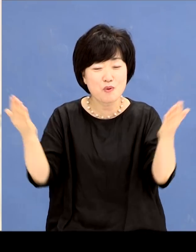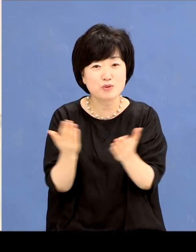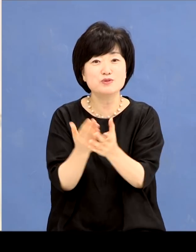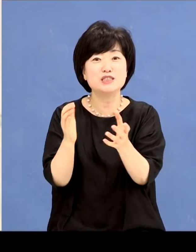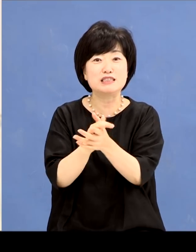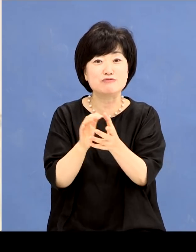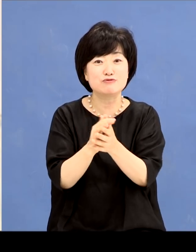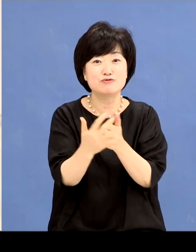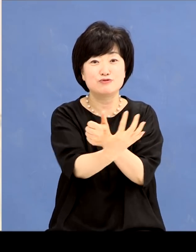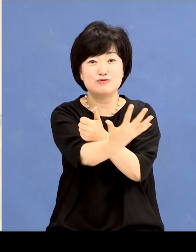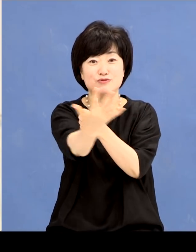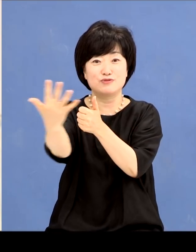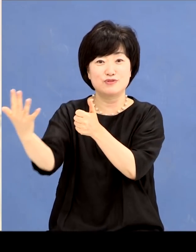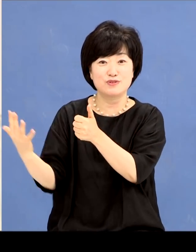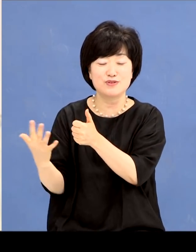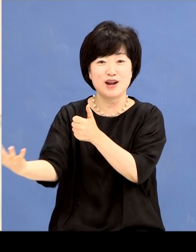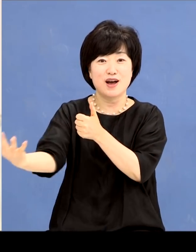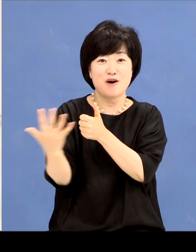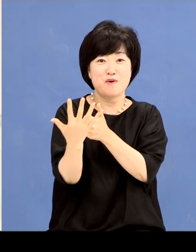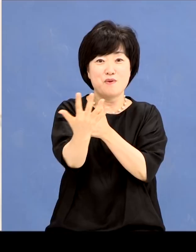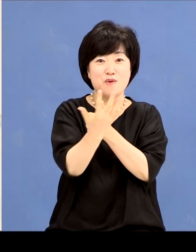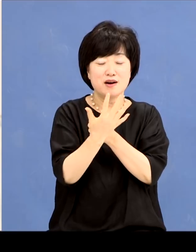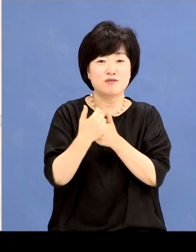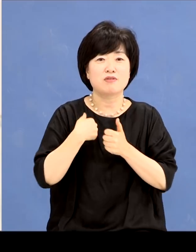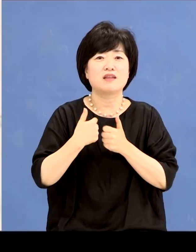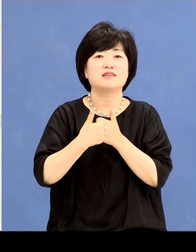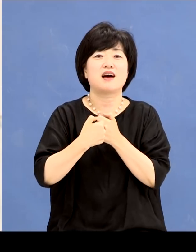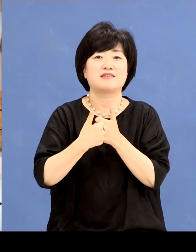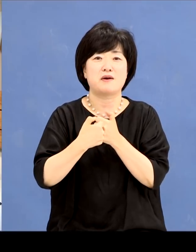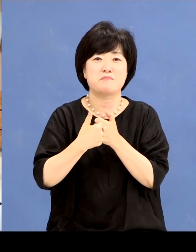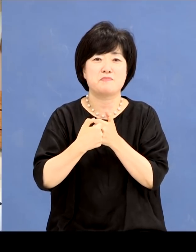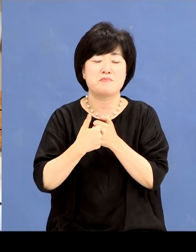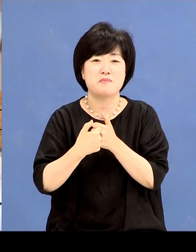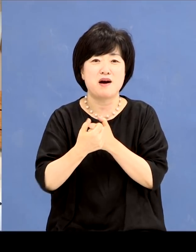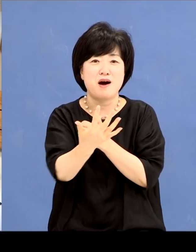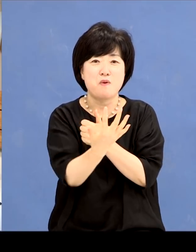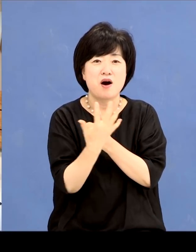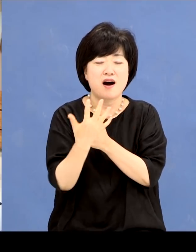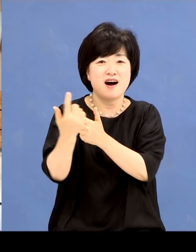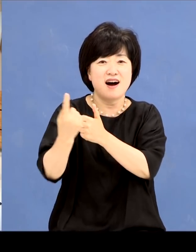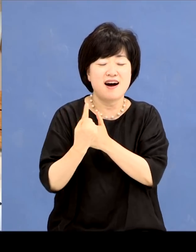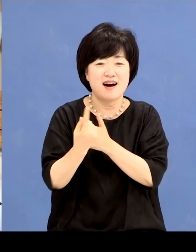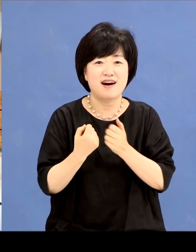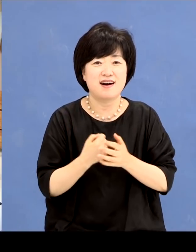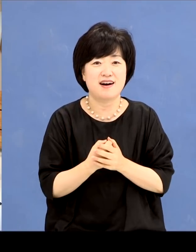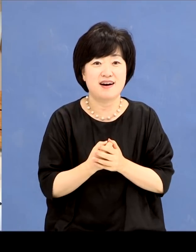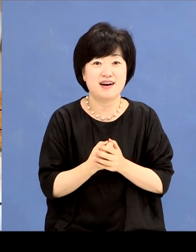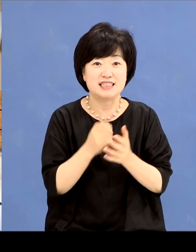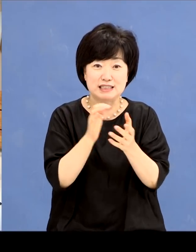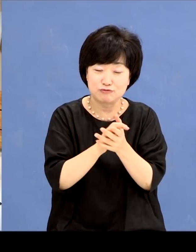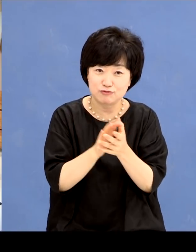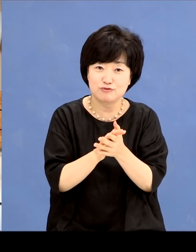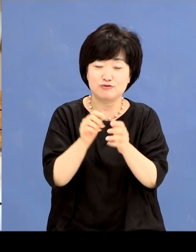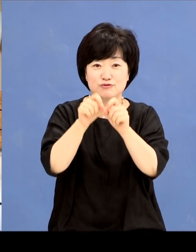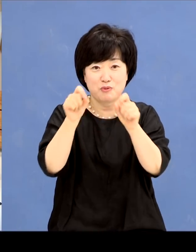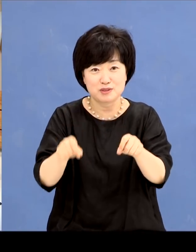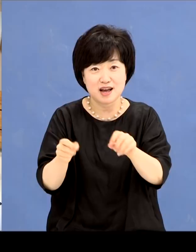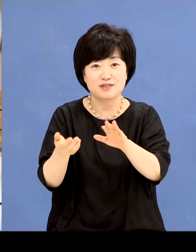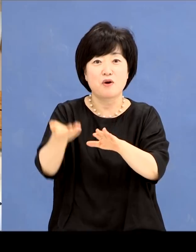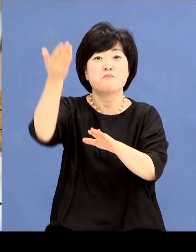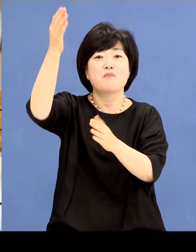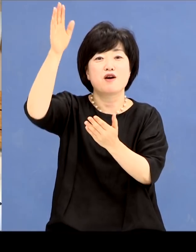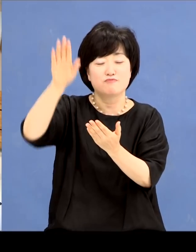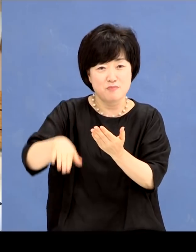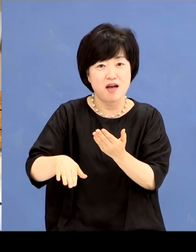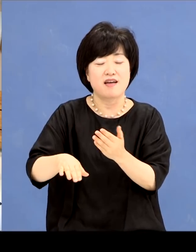모든 친구들이 네. 예, 저한테 찾아와서 상담을 요청을 해요. 친구들이랑 하면 같은 과에 같은 과. 동기도 있고